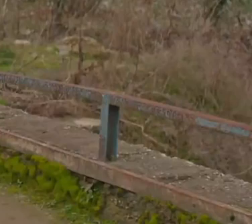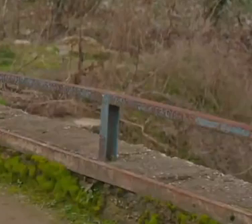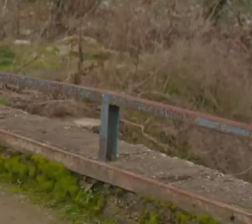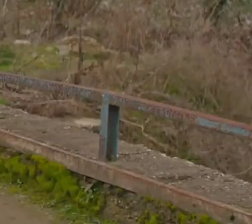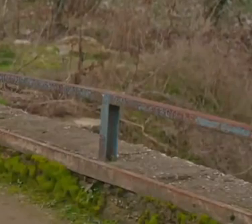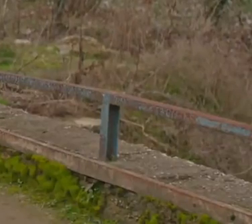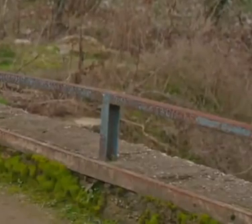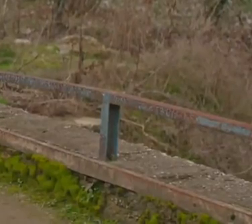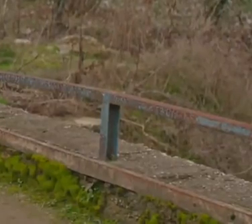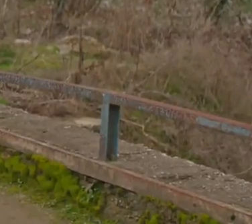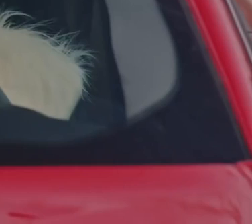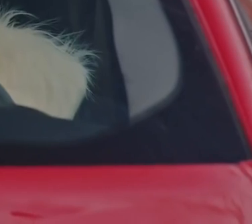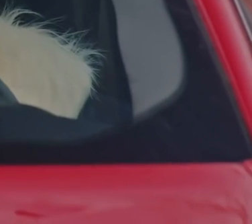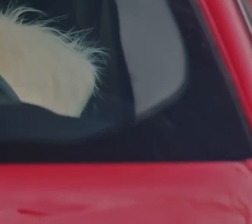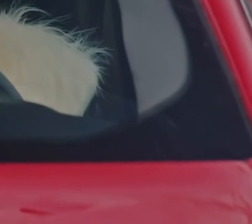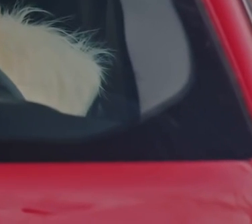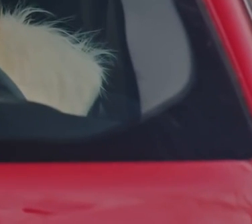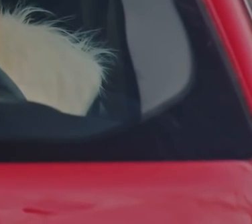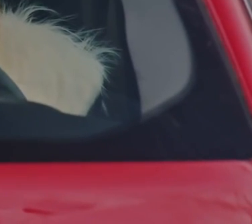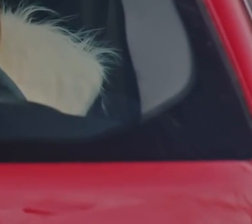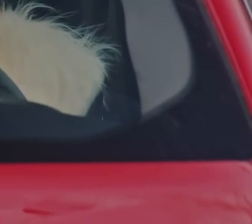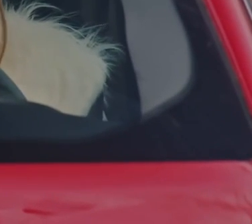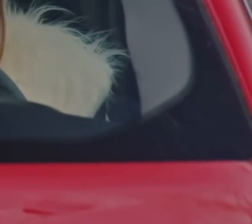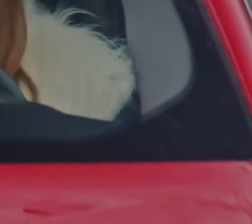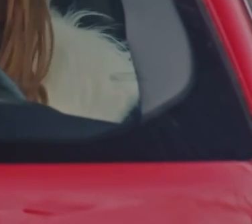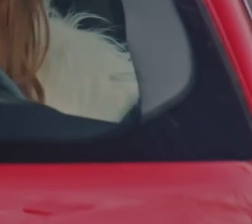Ejder elleri ceplerinde önünde dikiliyor.